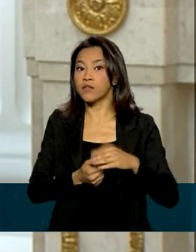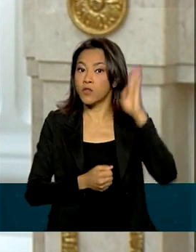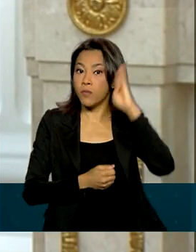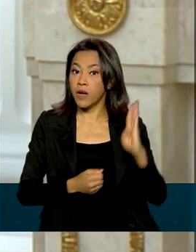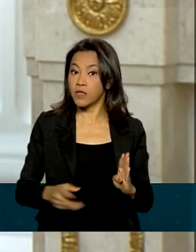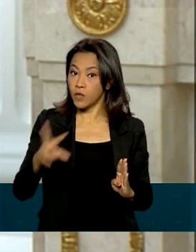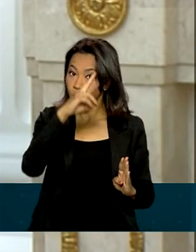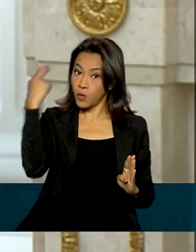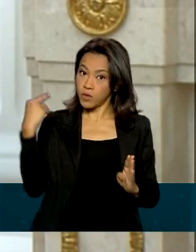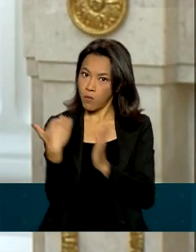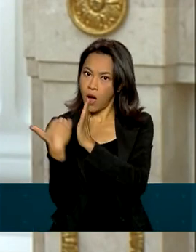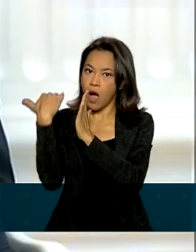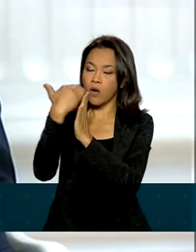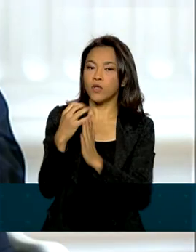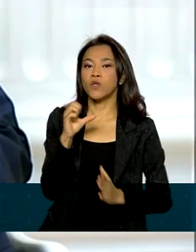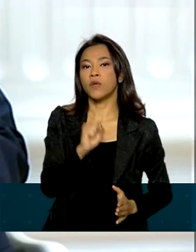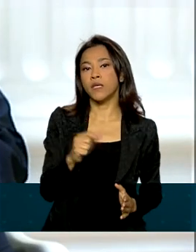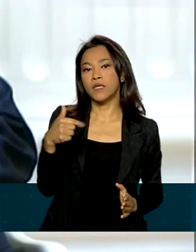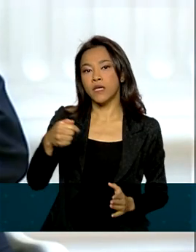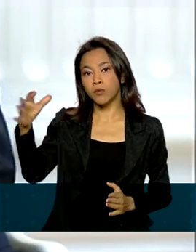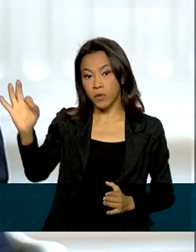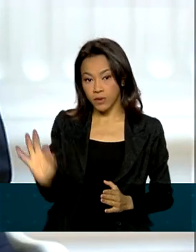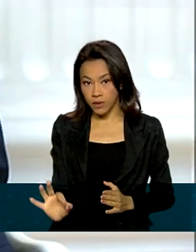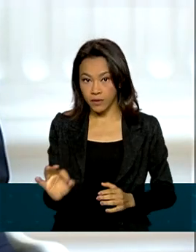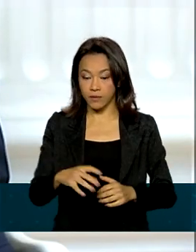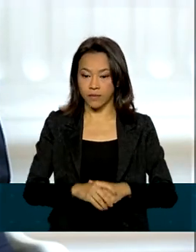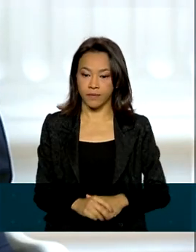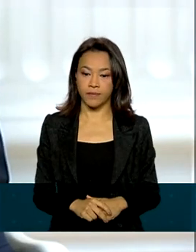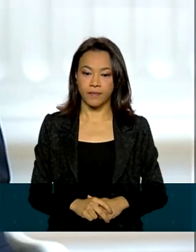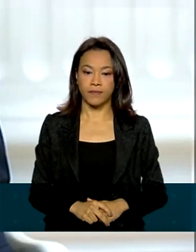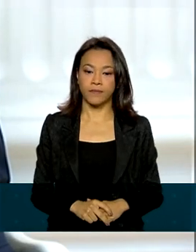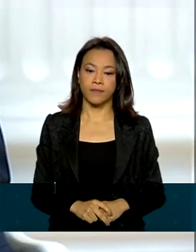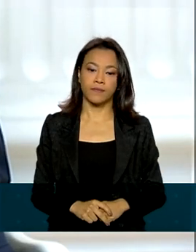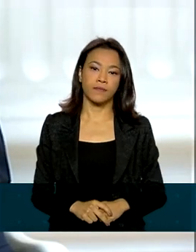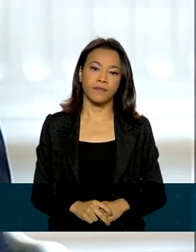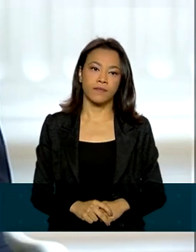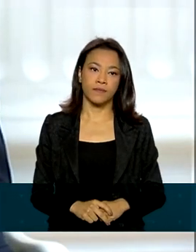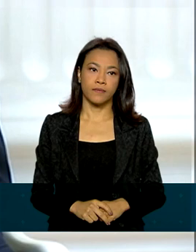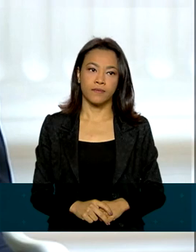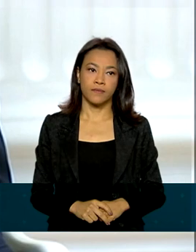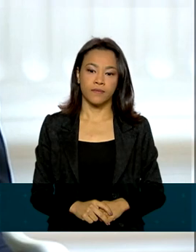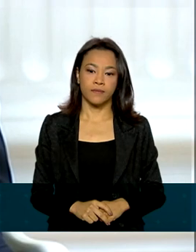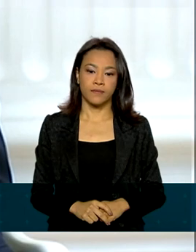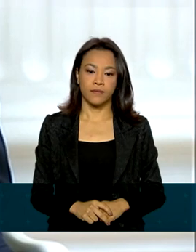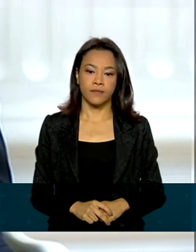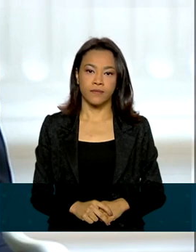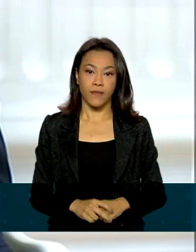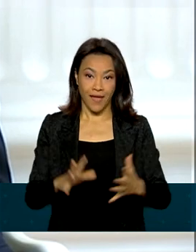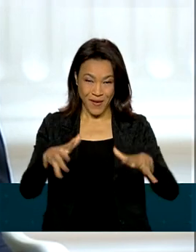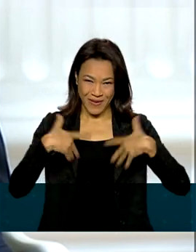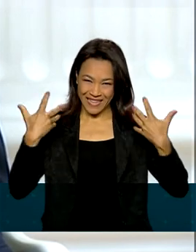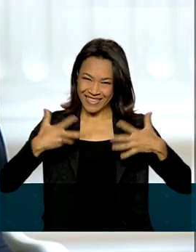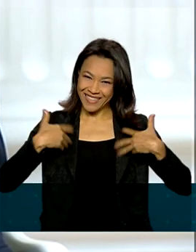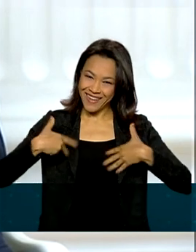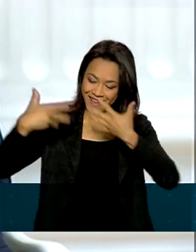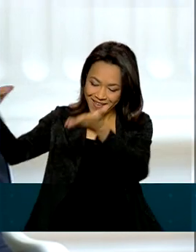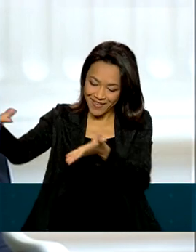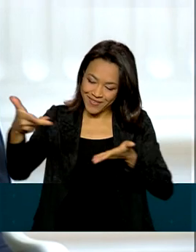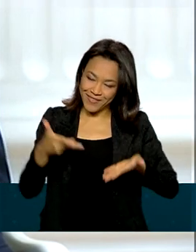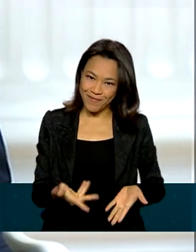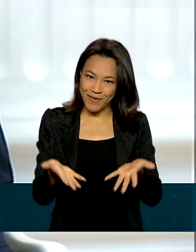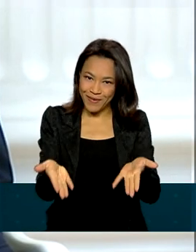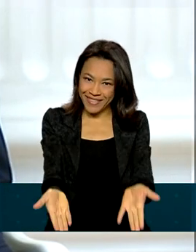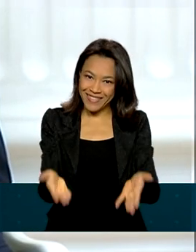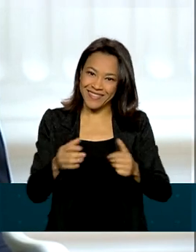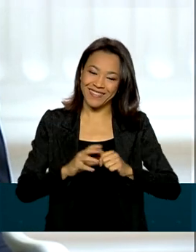de 87%. Я очень рад вас видеть, уважаемый господин президент. É uma alegria recebê-lo, senhor presidente.